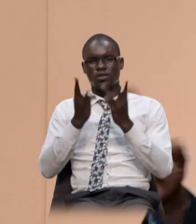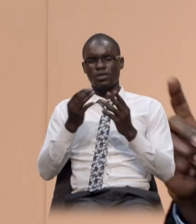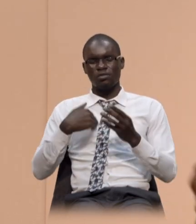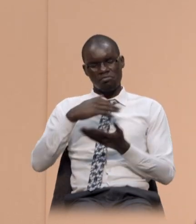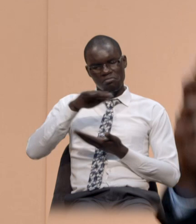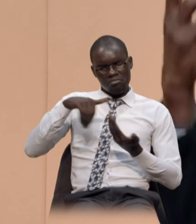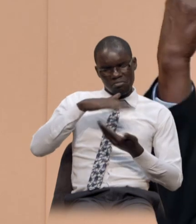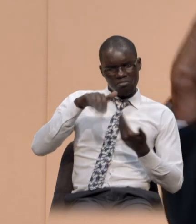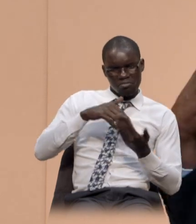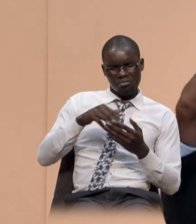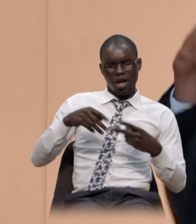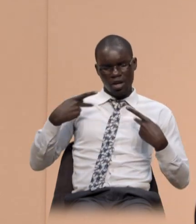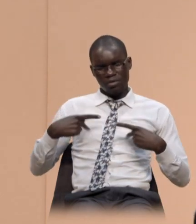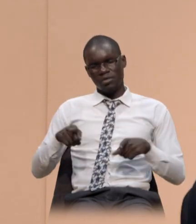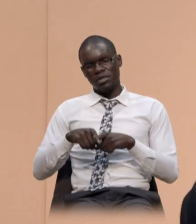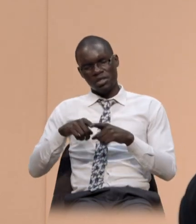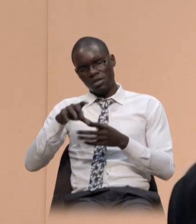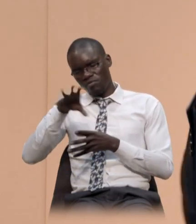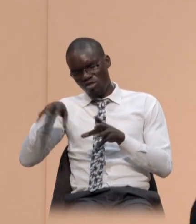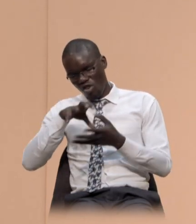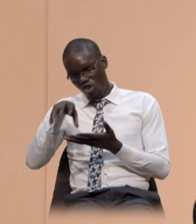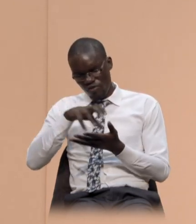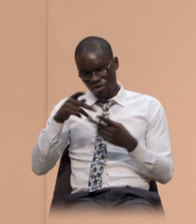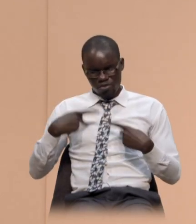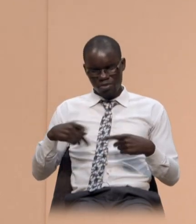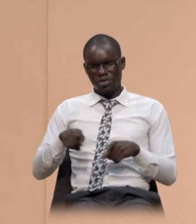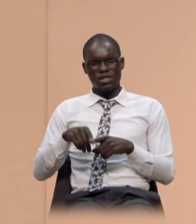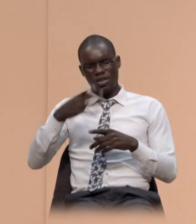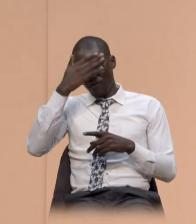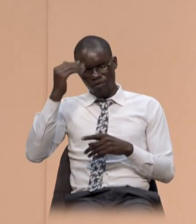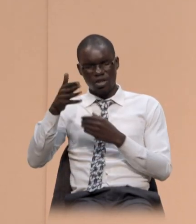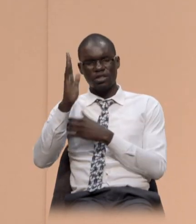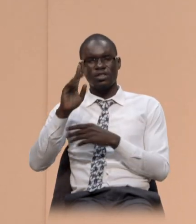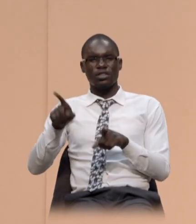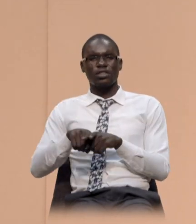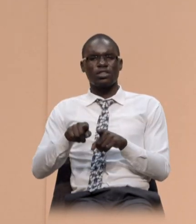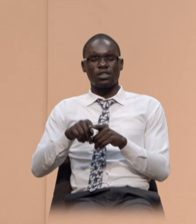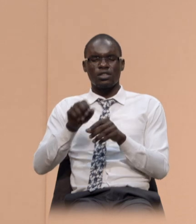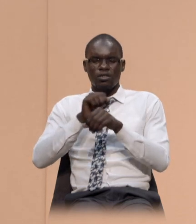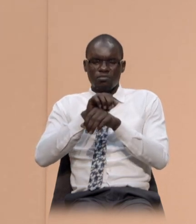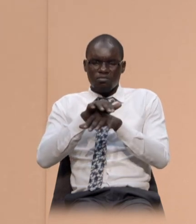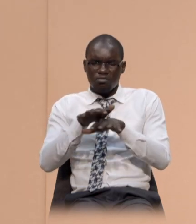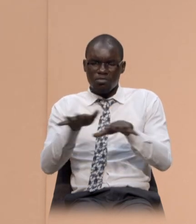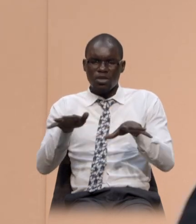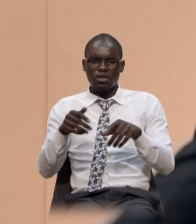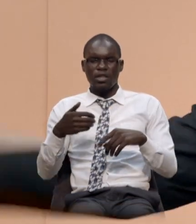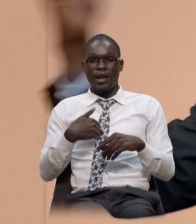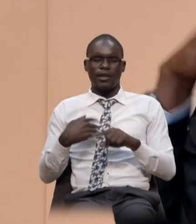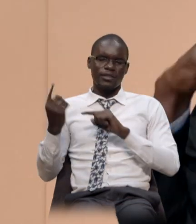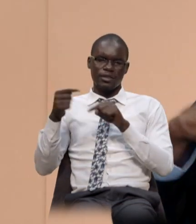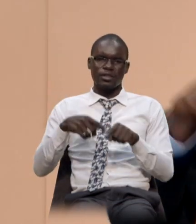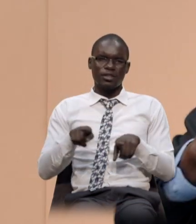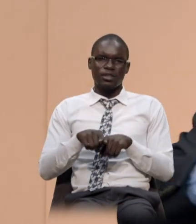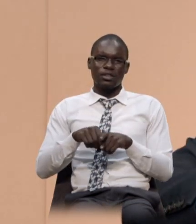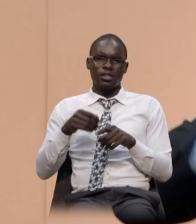wamemsahau Mungu, wakati ambako shida zimekoroga watu kabisa, wakati huu ambako corona imekuja na